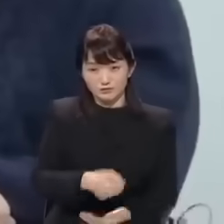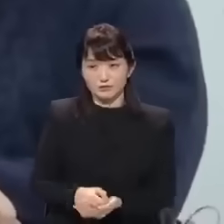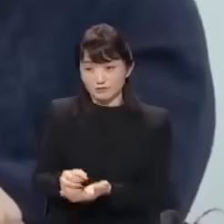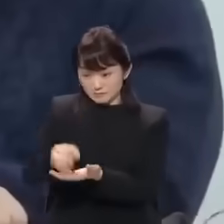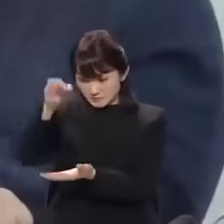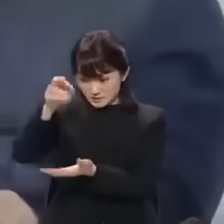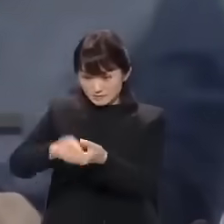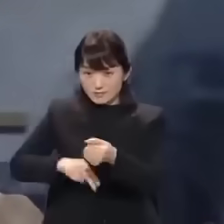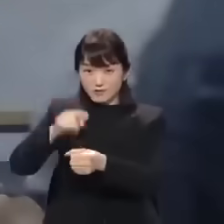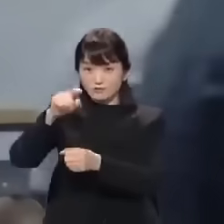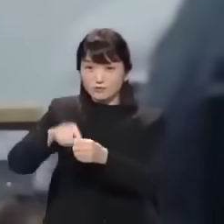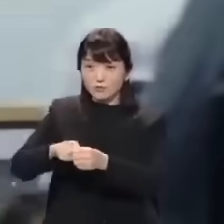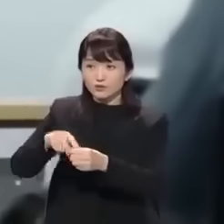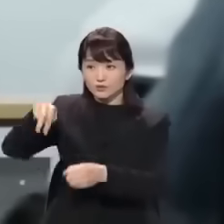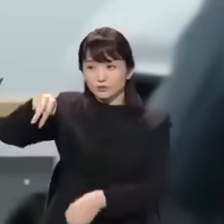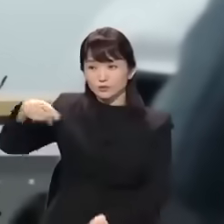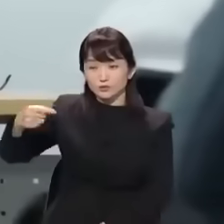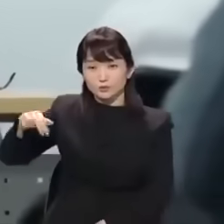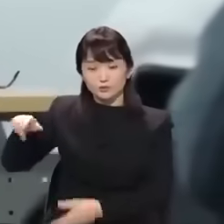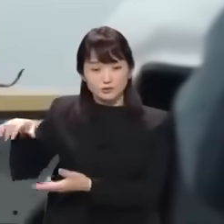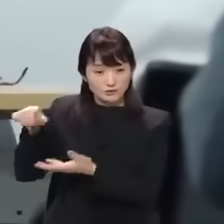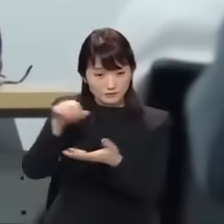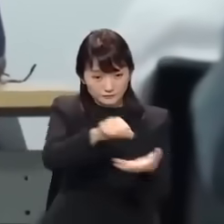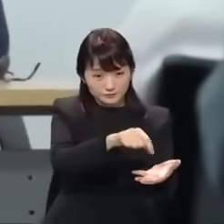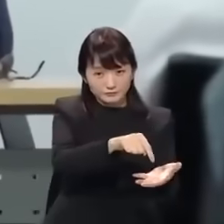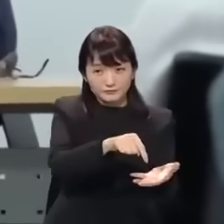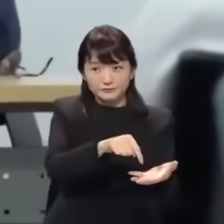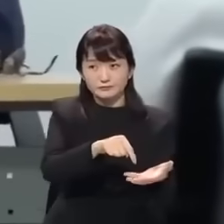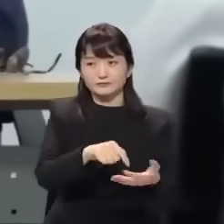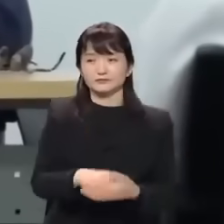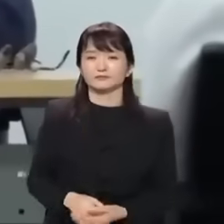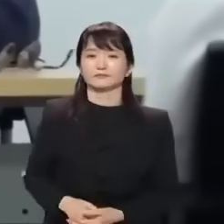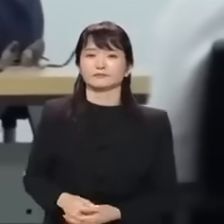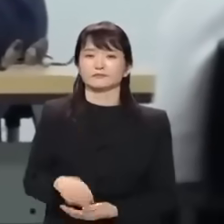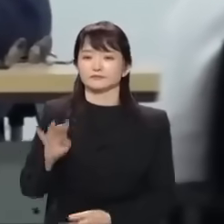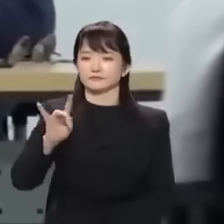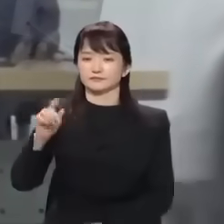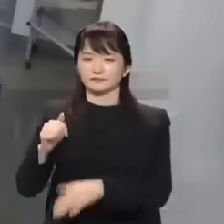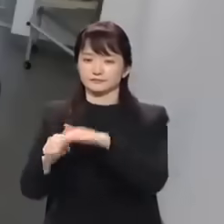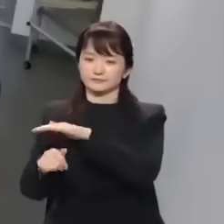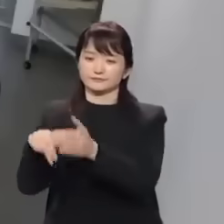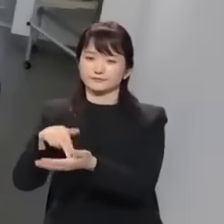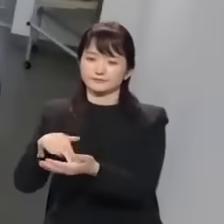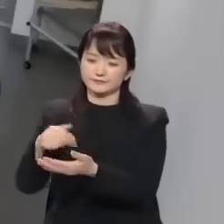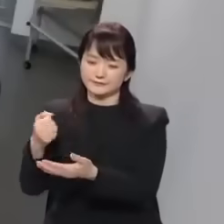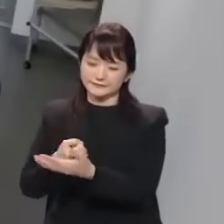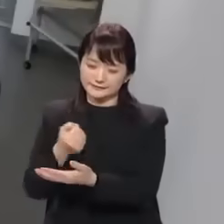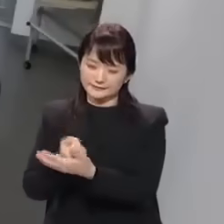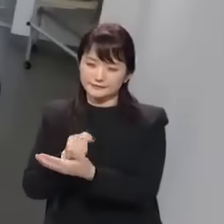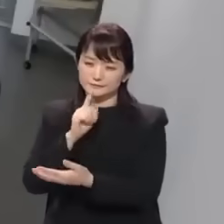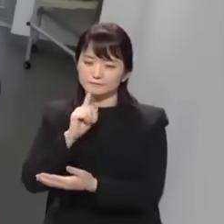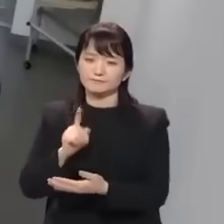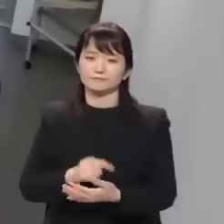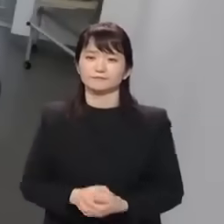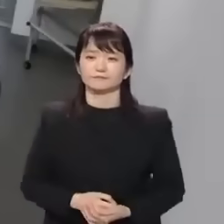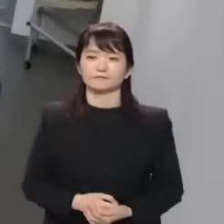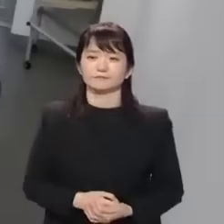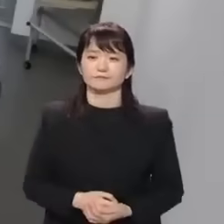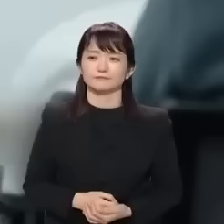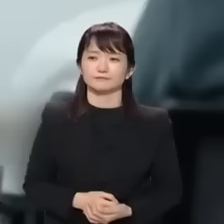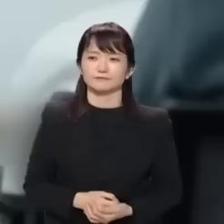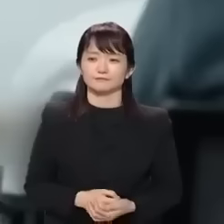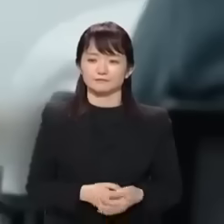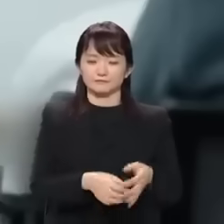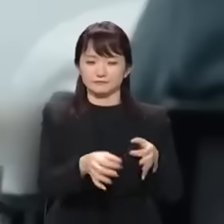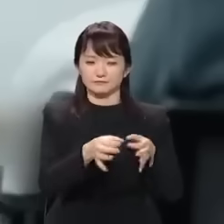팔기 위해서 그 소스를 공급했다고 하니까 저렇게 너무 섭섭하다 말을 안 할 수가 없었고요 또 그 얘기도 했어요 지금 앞에 사장님들